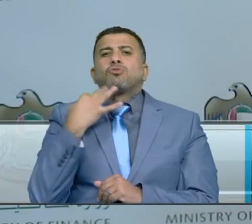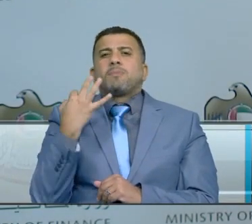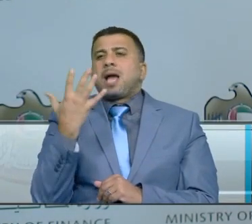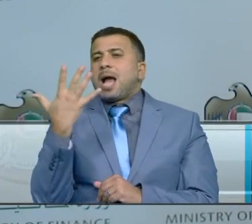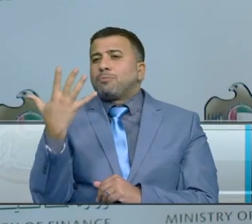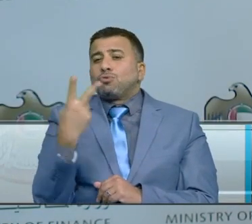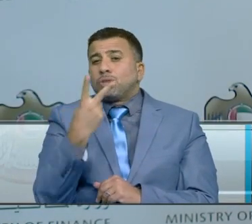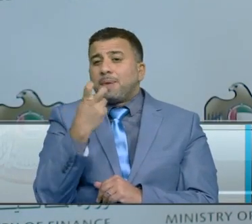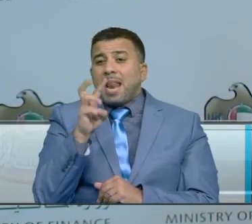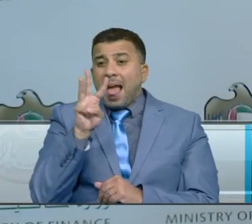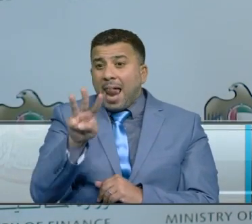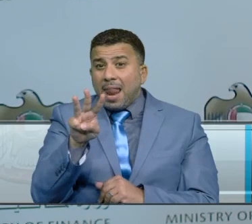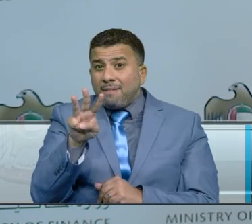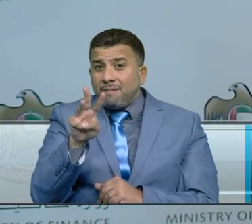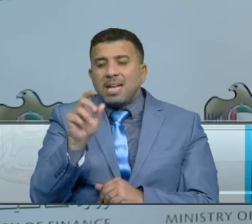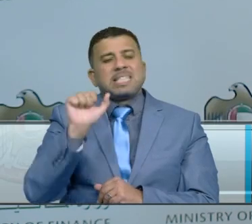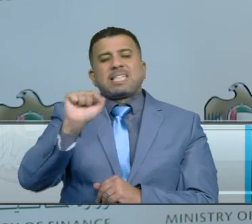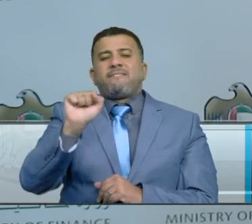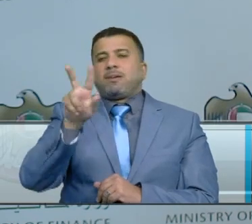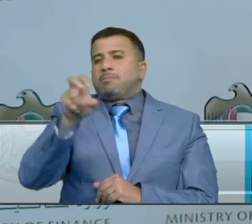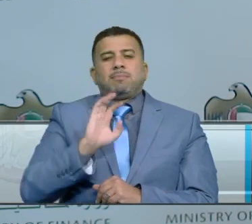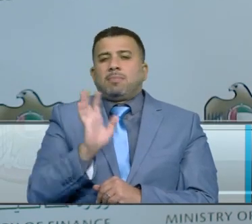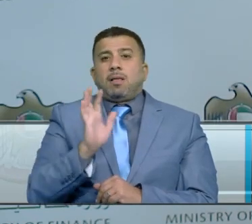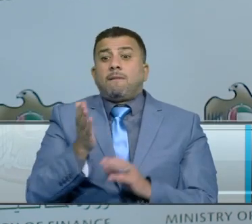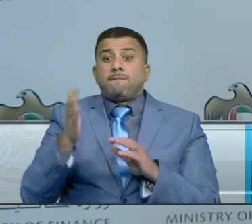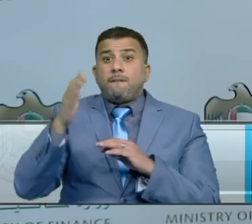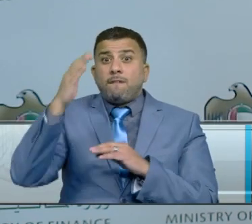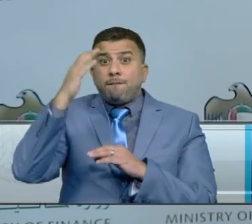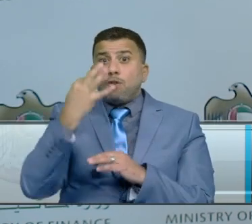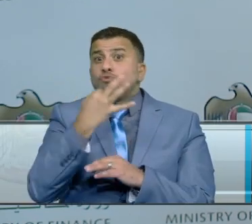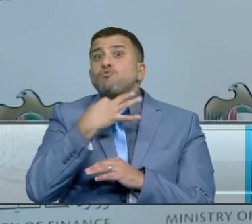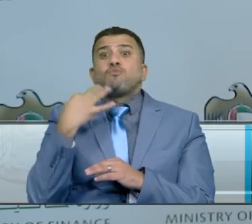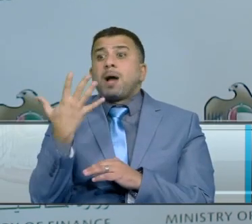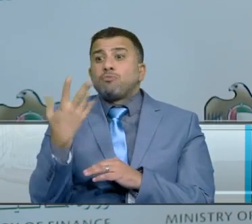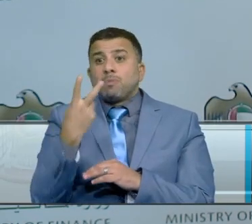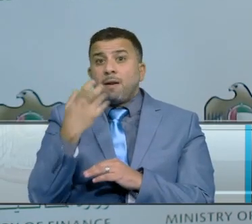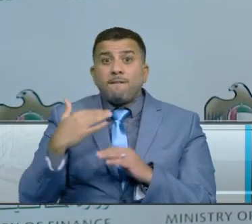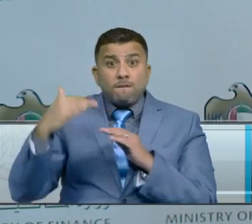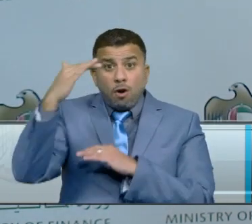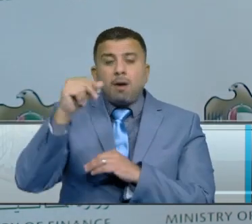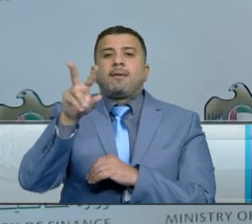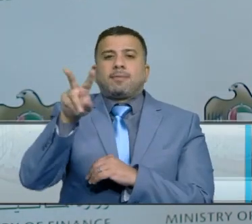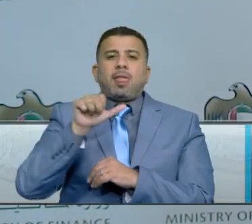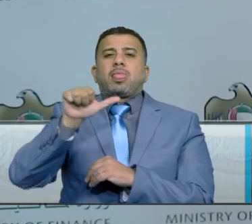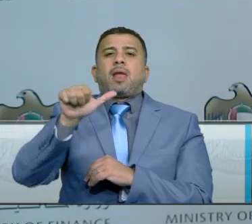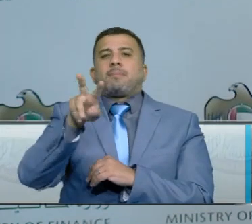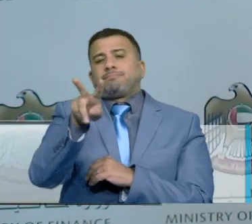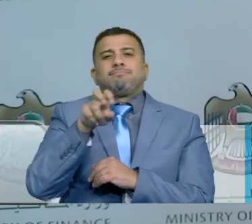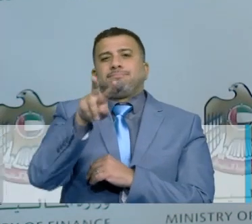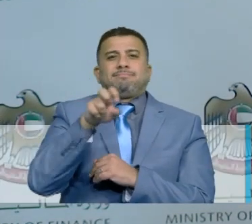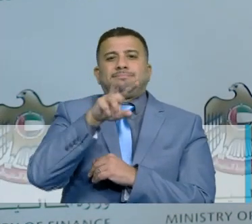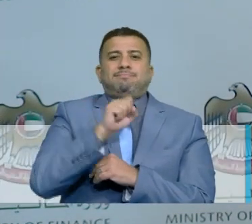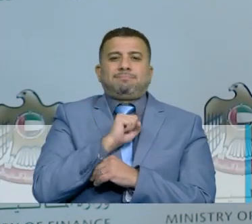درهم، ثم بعض الإجراءات الأخرى في تبسيط تقديم الإقرارات الضريبية